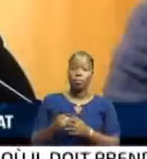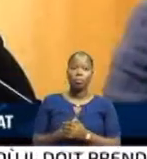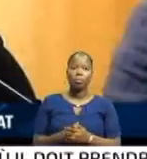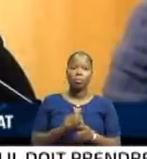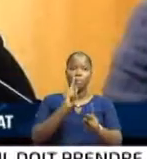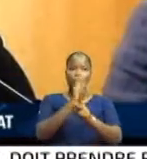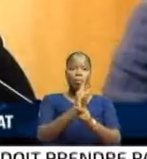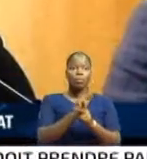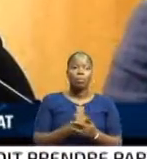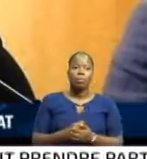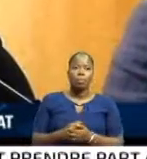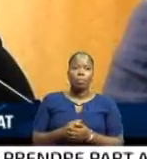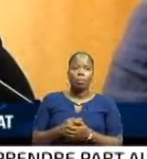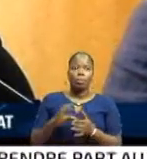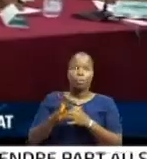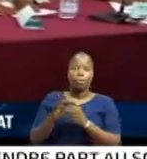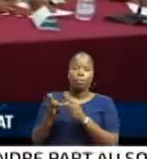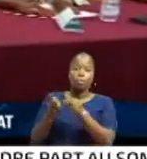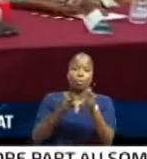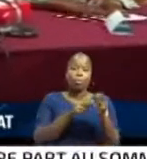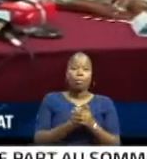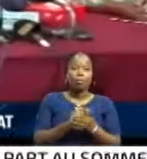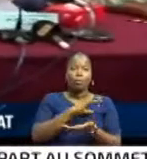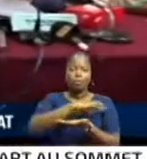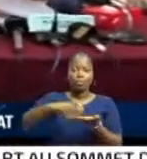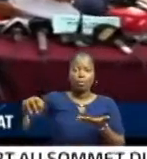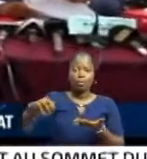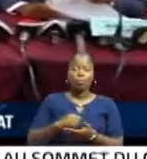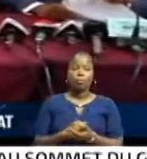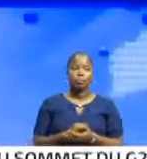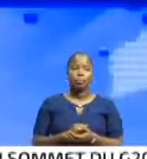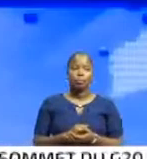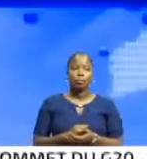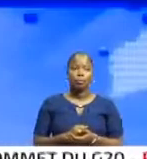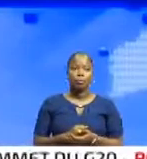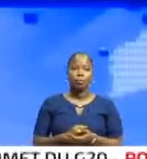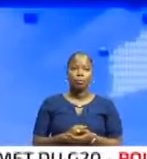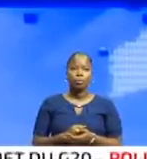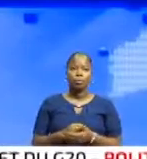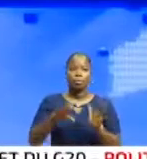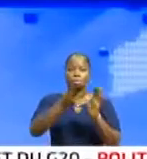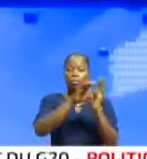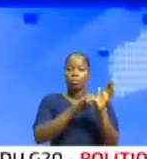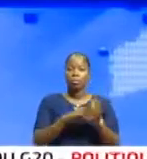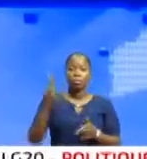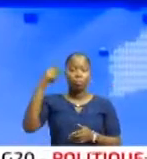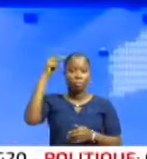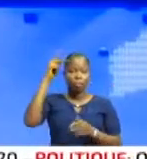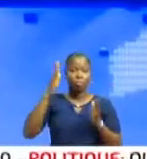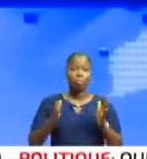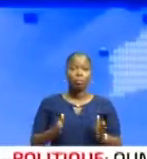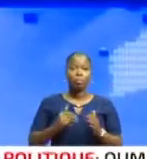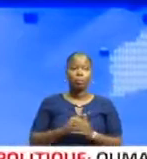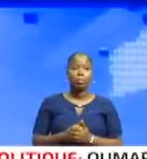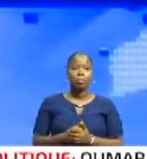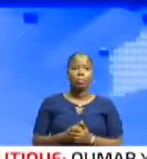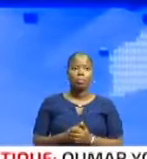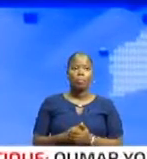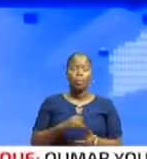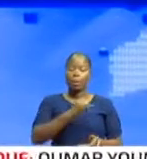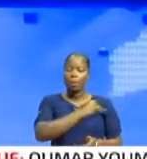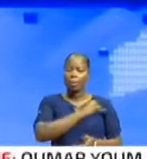du terrorisme et de la radicalisation violente le chapitre à politika radiation de l'inspecteur des impôts